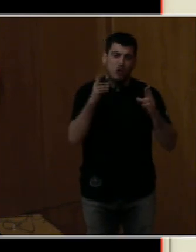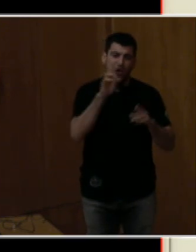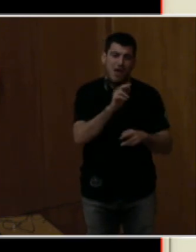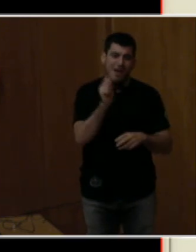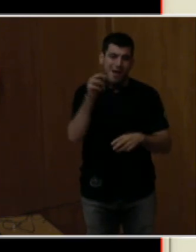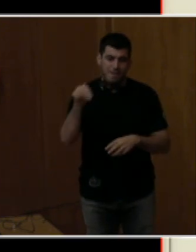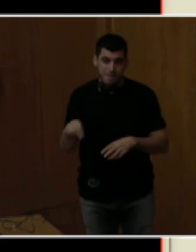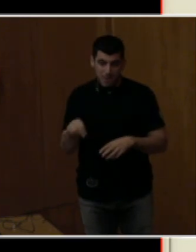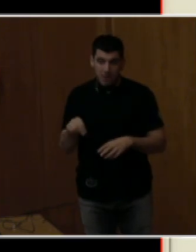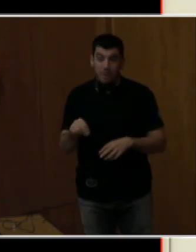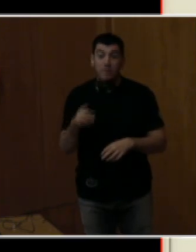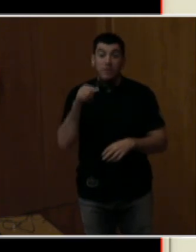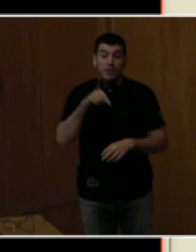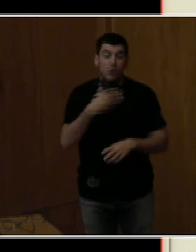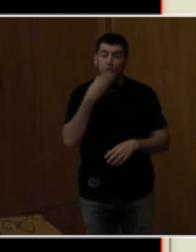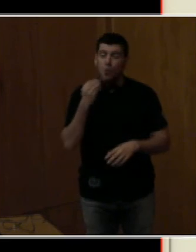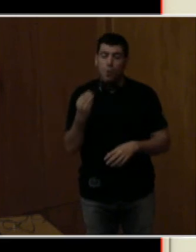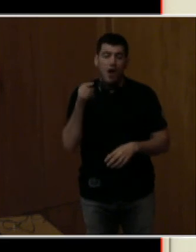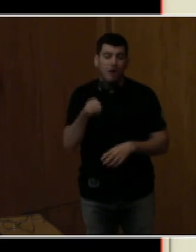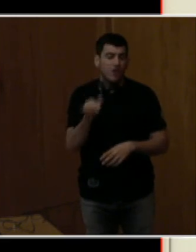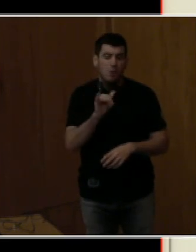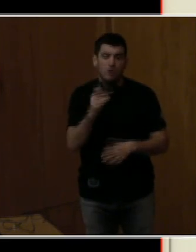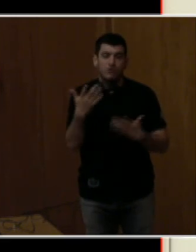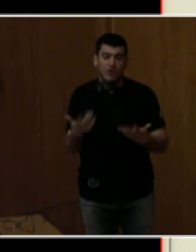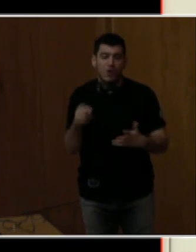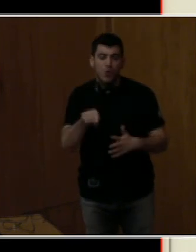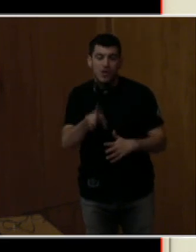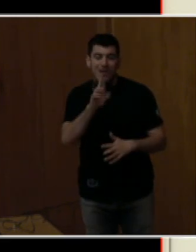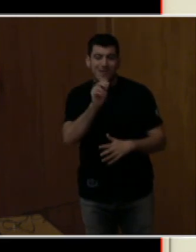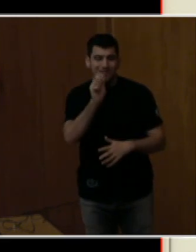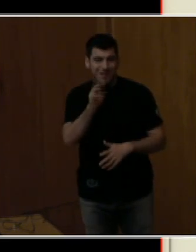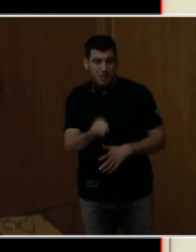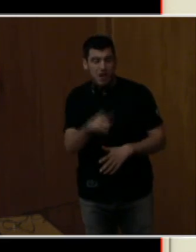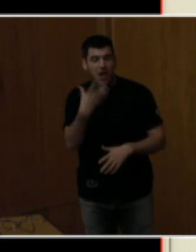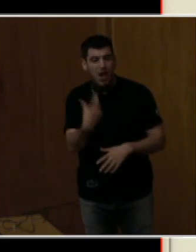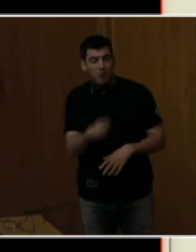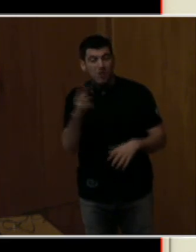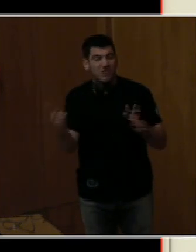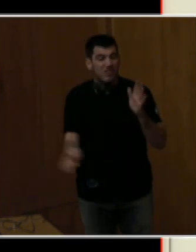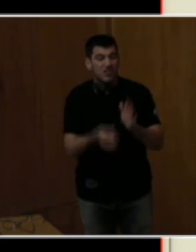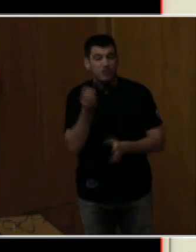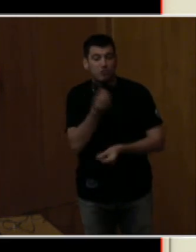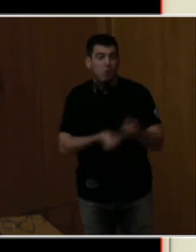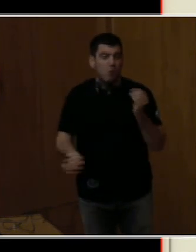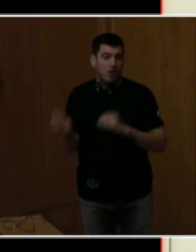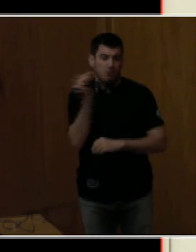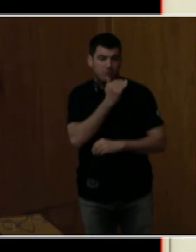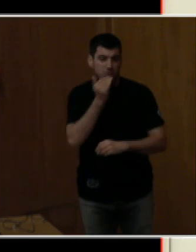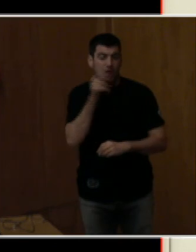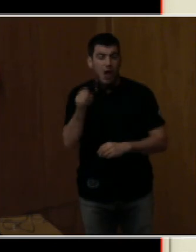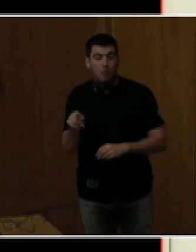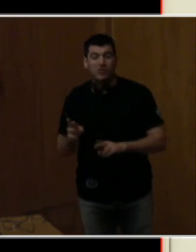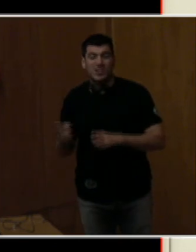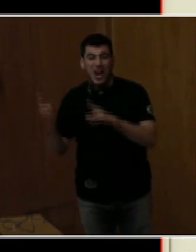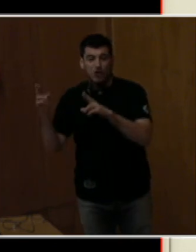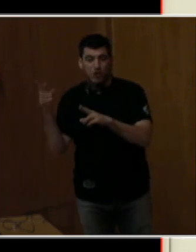όμορφο από αυτή την υπόθεση είναι ότι τελικά όντως οι οπτικές RAM φαίνεται ότι προς στιγμή έχουν 3 φορές μεγαλύτερη ταχύτητα από τις ηλεκτρονικές μνήμες RAM